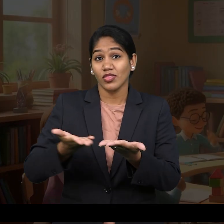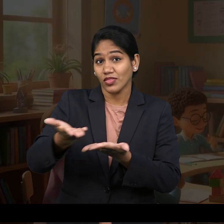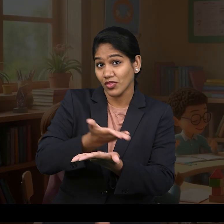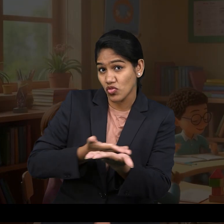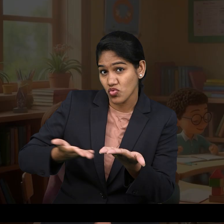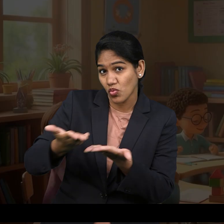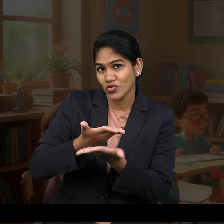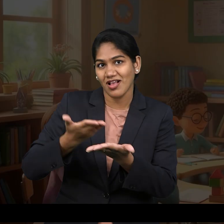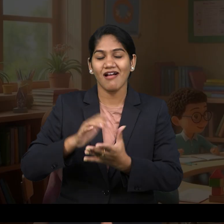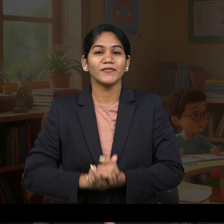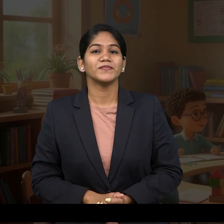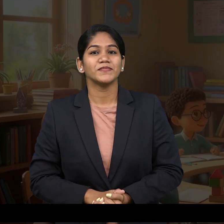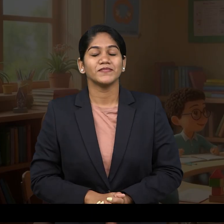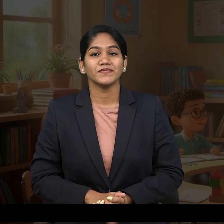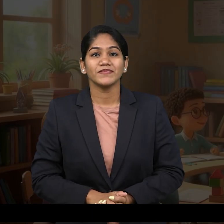దోస,